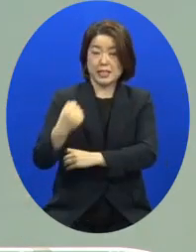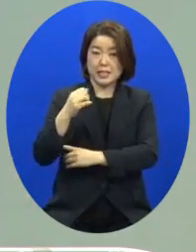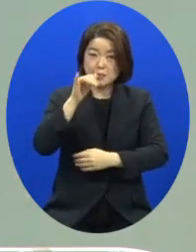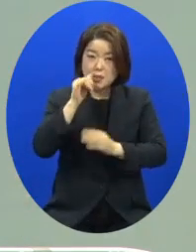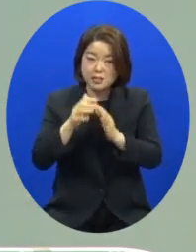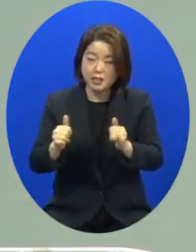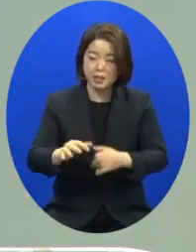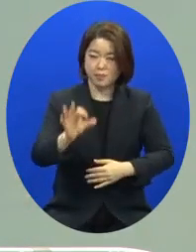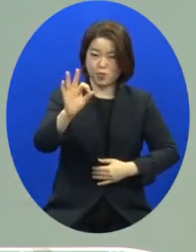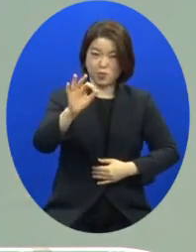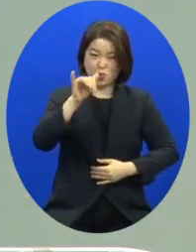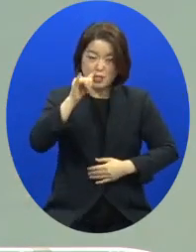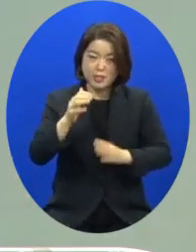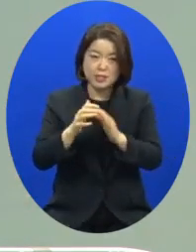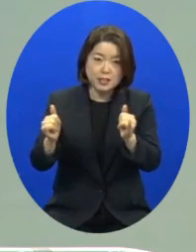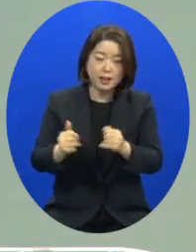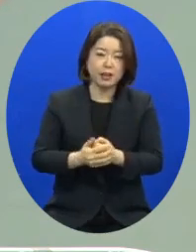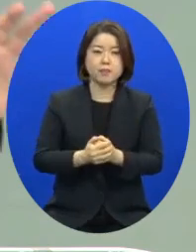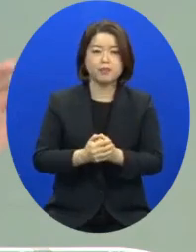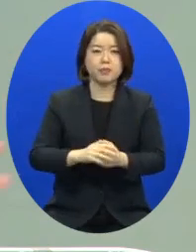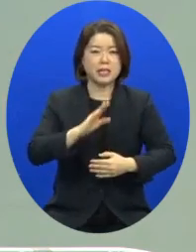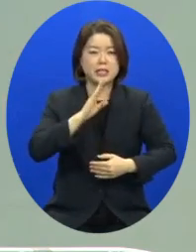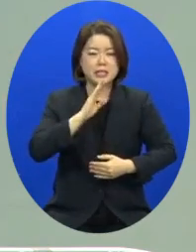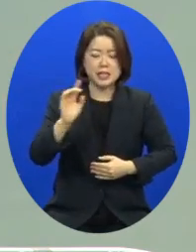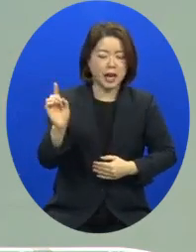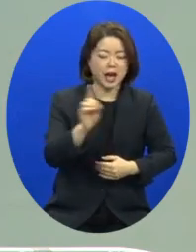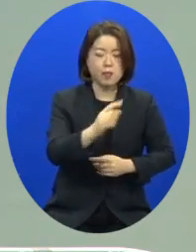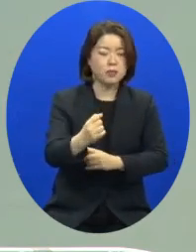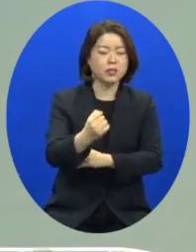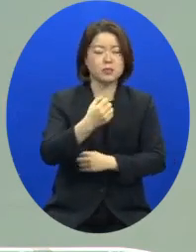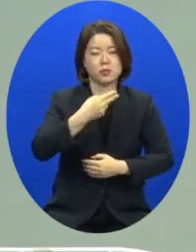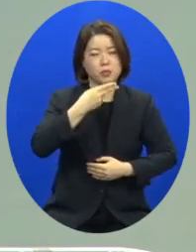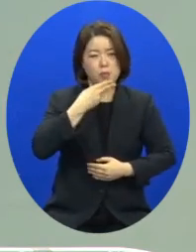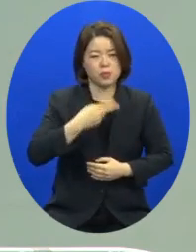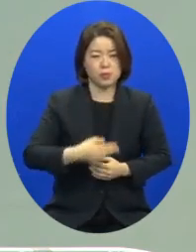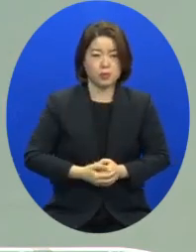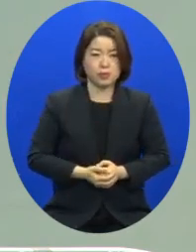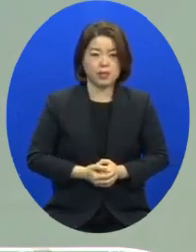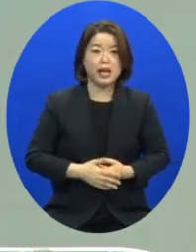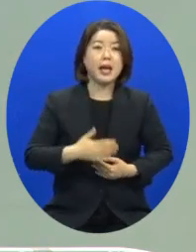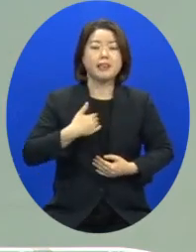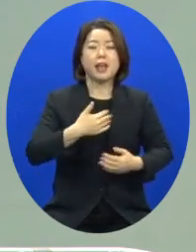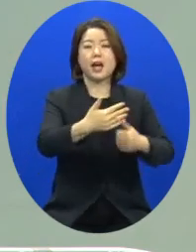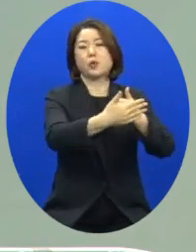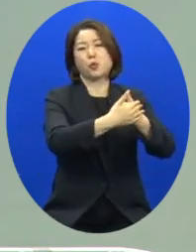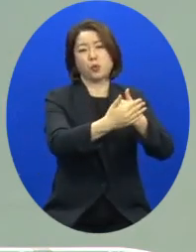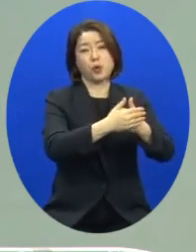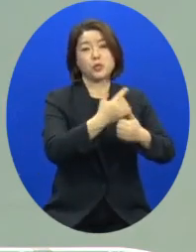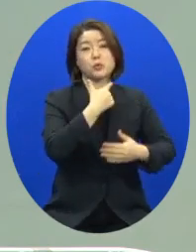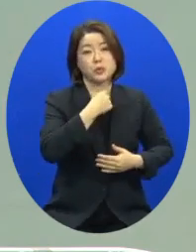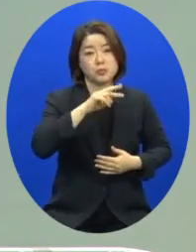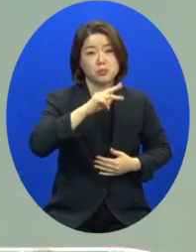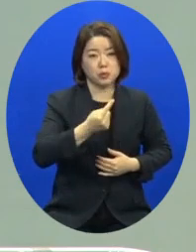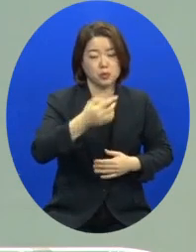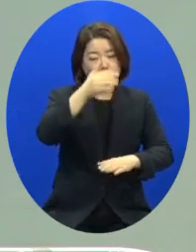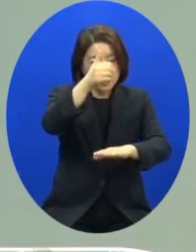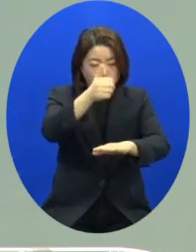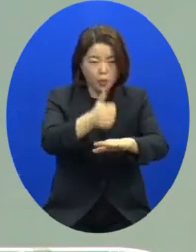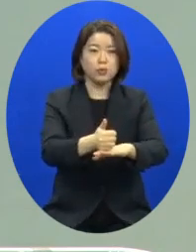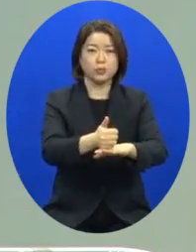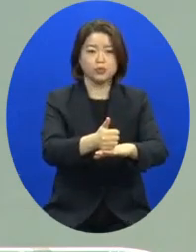돈 있는 사람, 실제로는 아무 힘이 없다 그 말입니다. 나를 도와주려고 해도